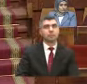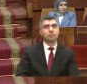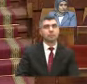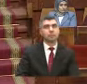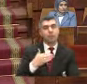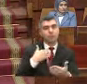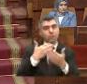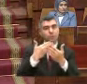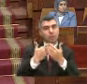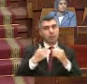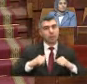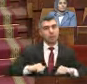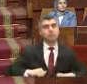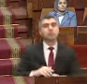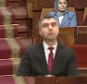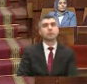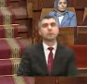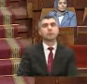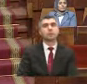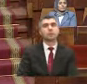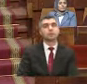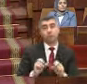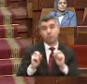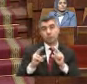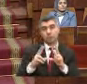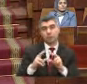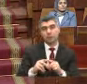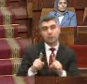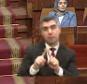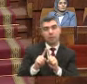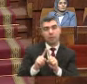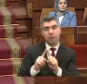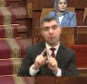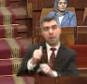شكرا سيد الوزير، فعلا حنا كنسجلوا في السنوات الأخيرة